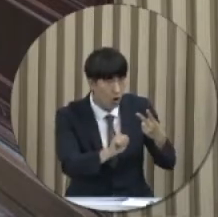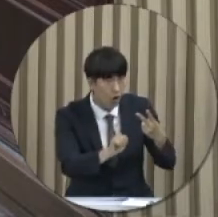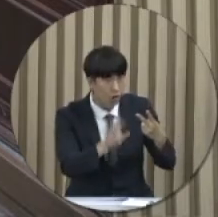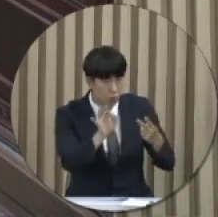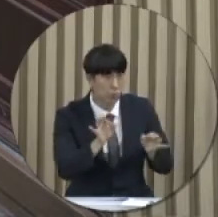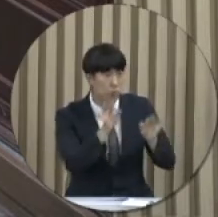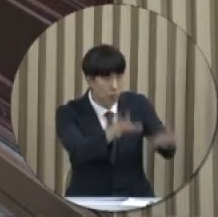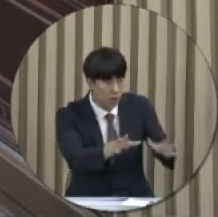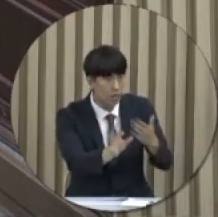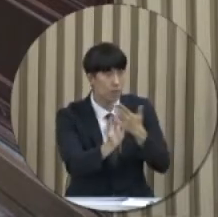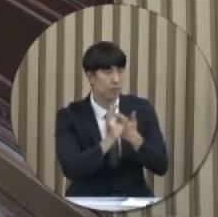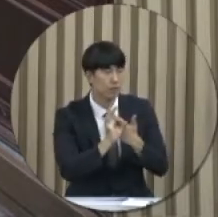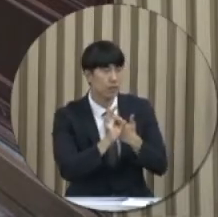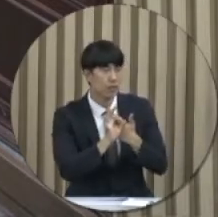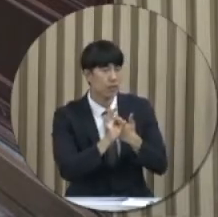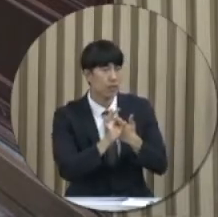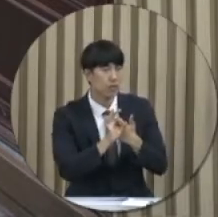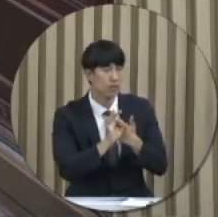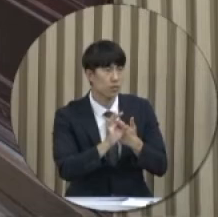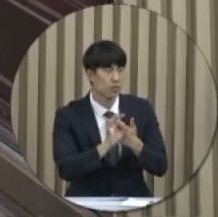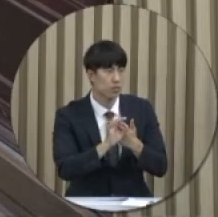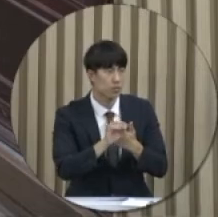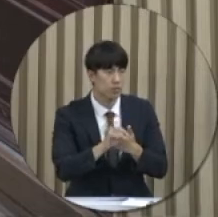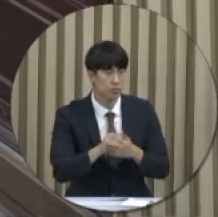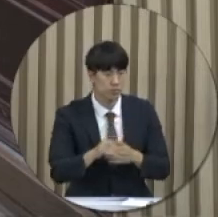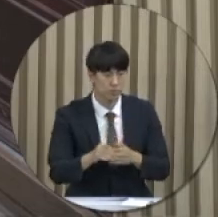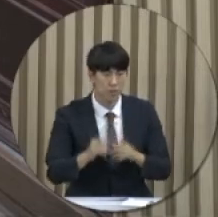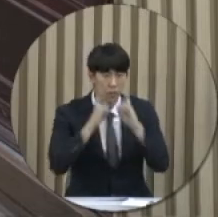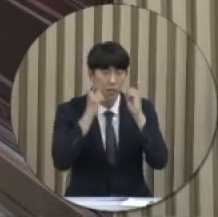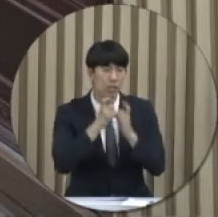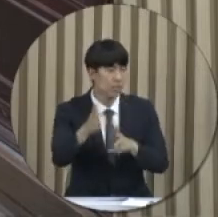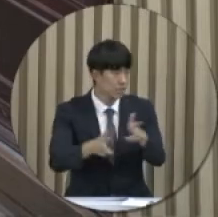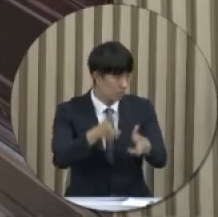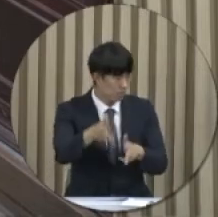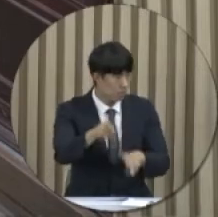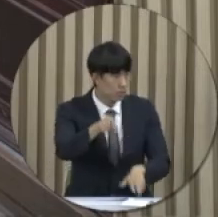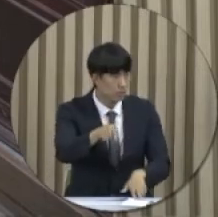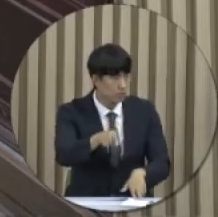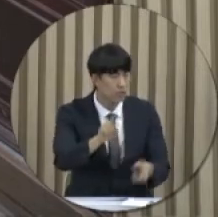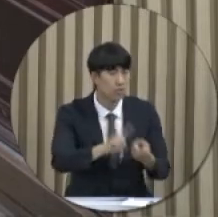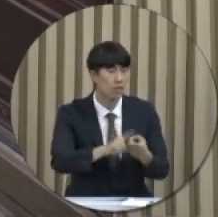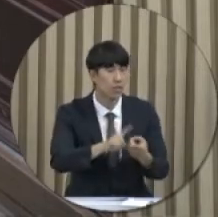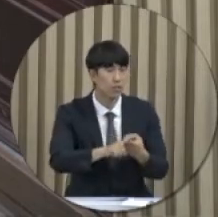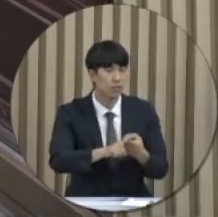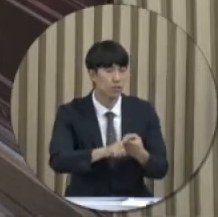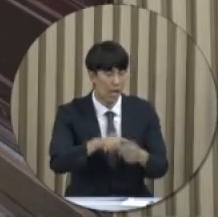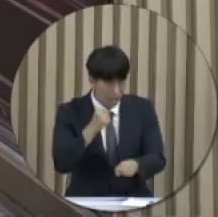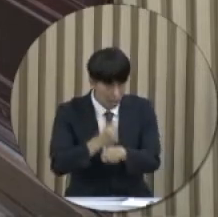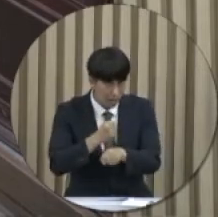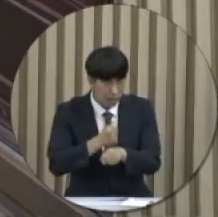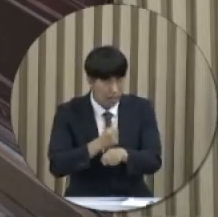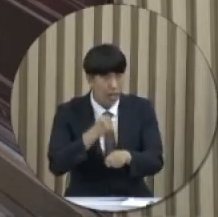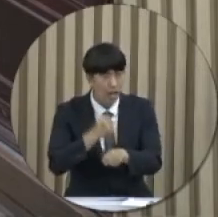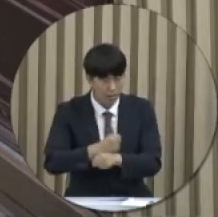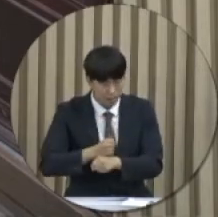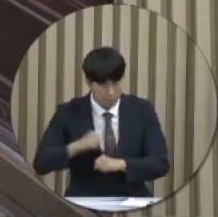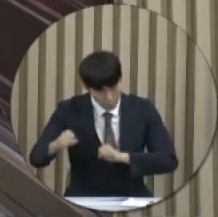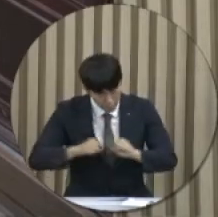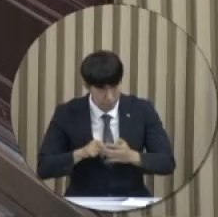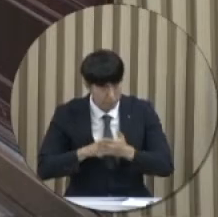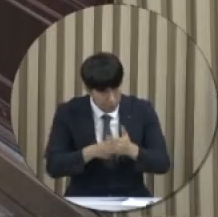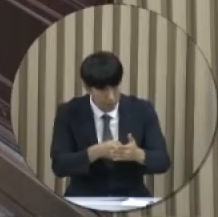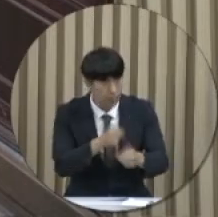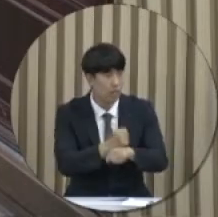체납을 하면 주민 제한 사업, 그러니까 민간 사업이죠. 이 부분을 하겠다고 말씀을